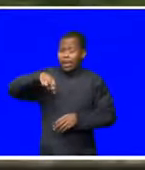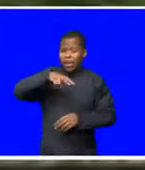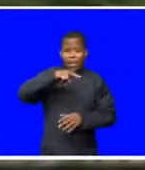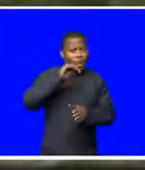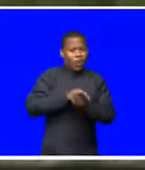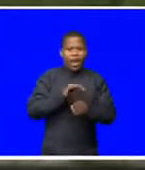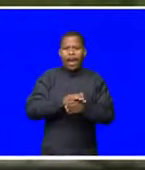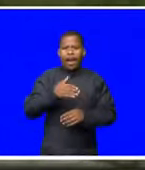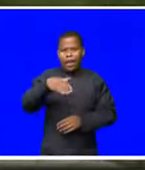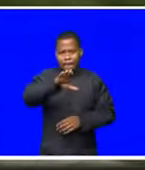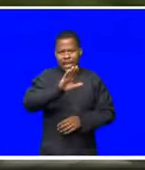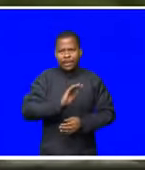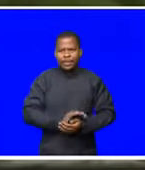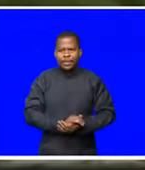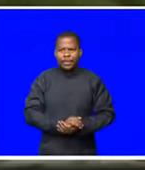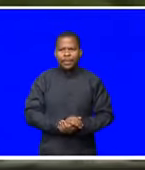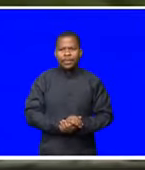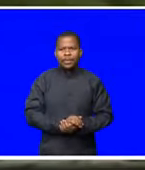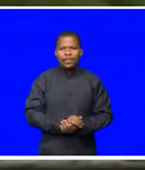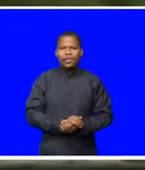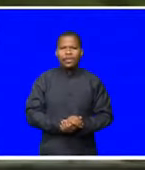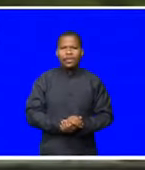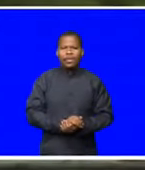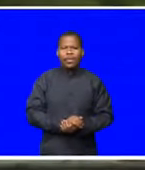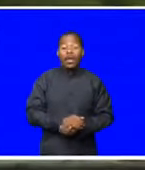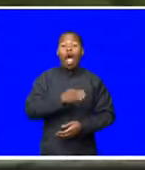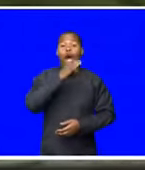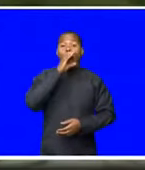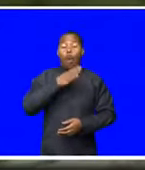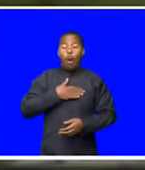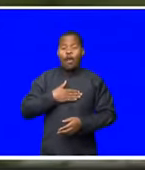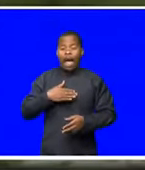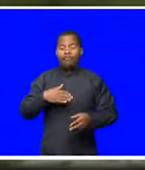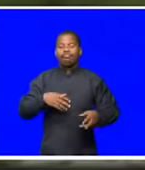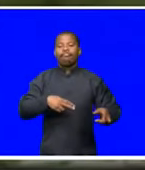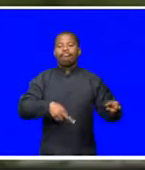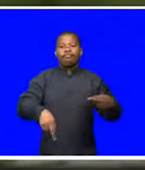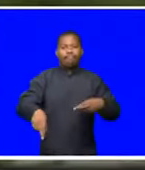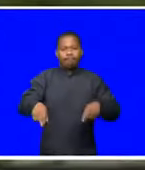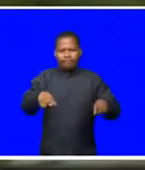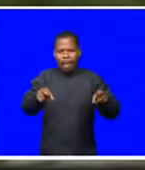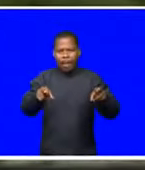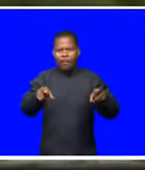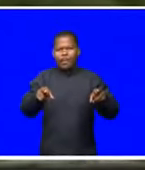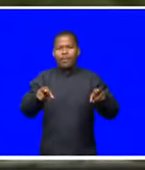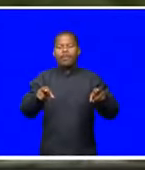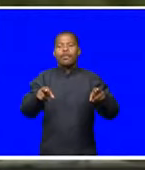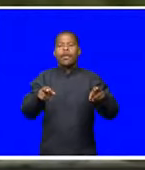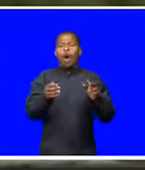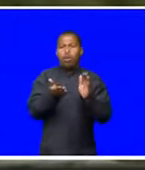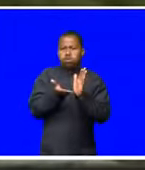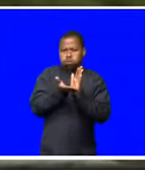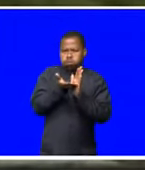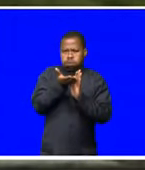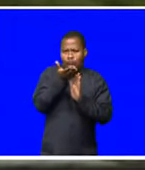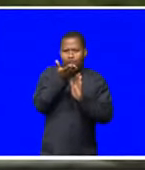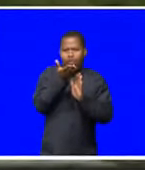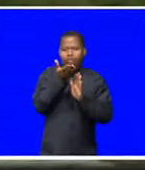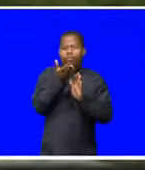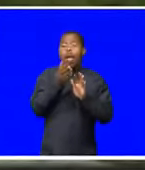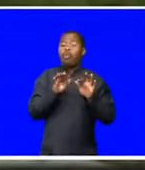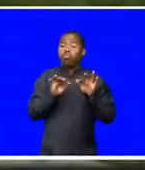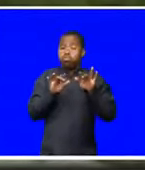letikhona la enkwene kubukela ke sive sonke ikakhulu kathi nephepha kwaso asifayise